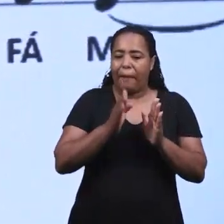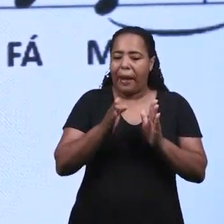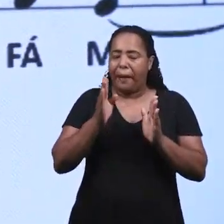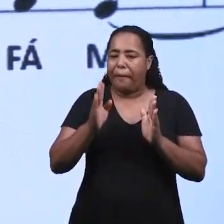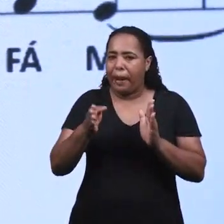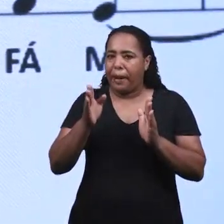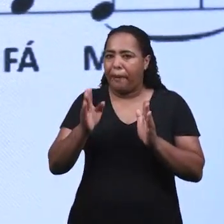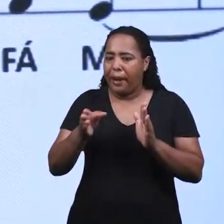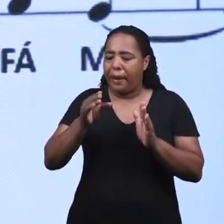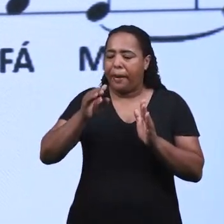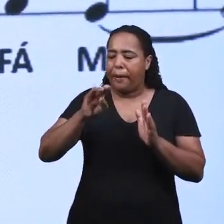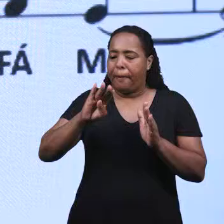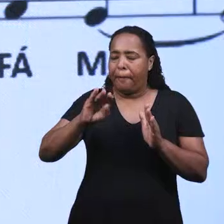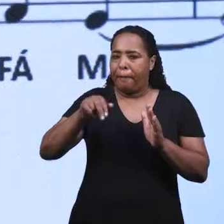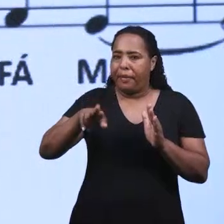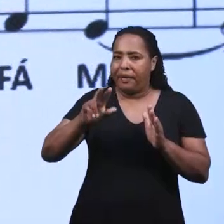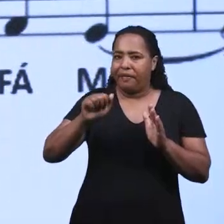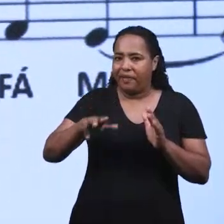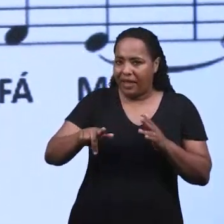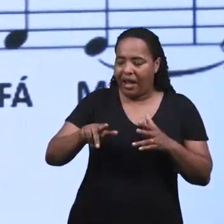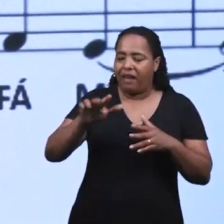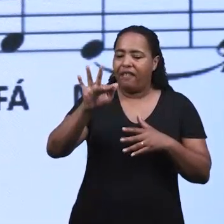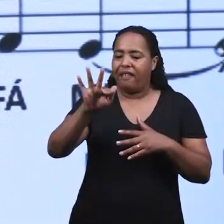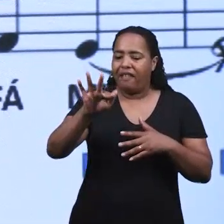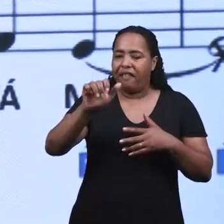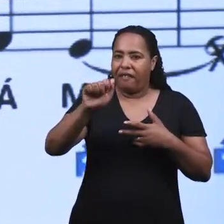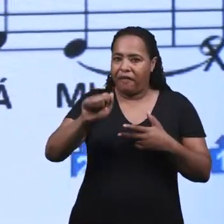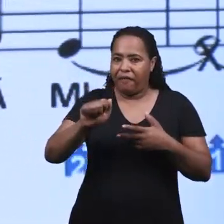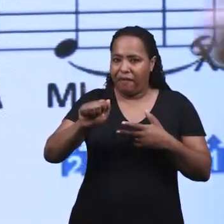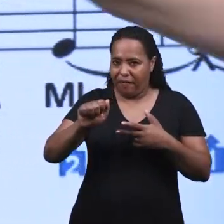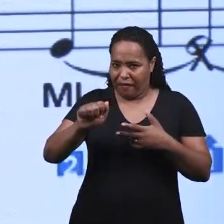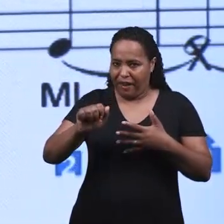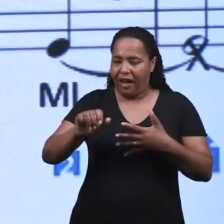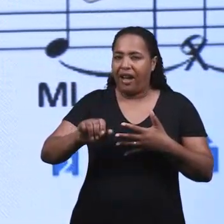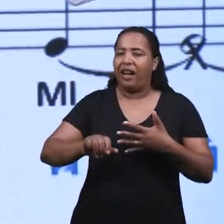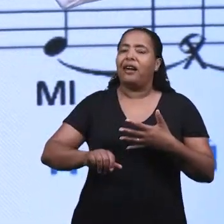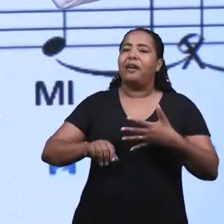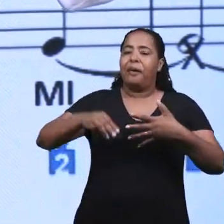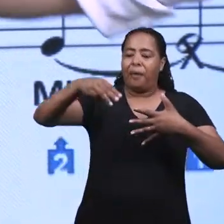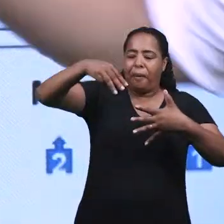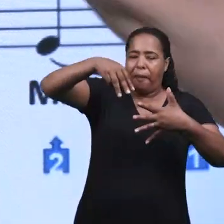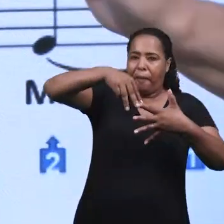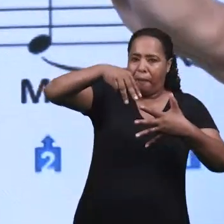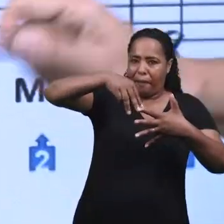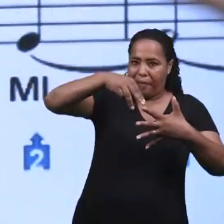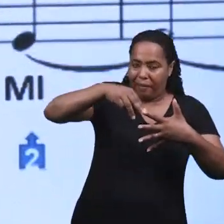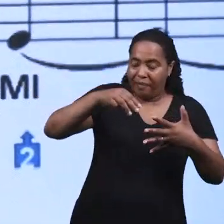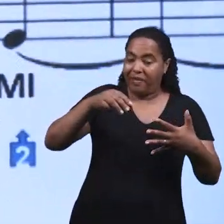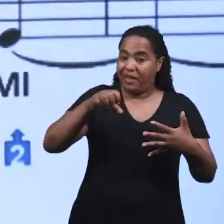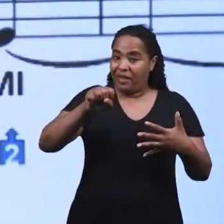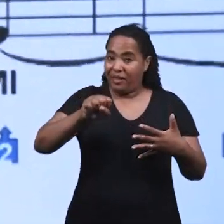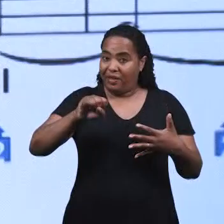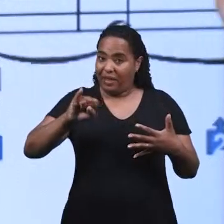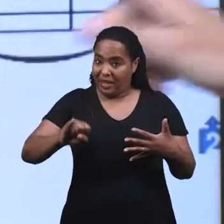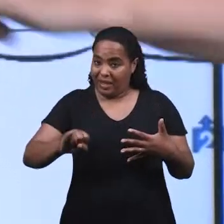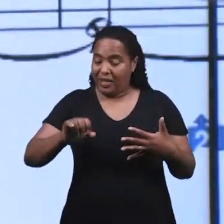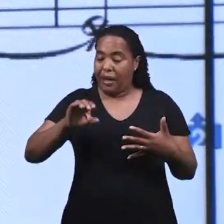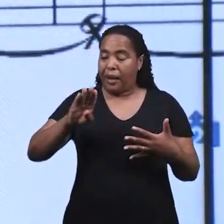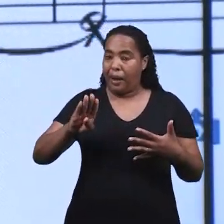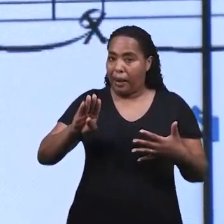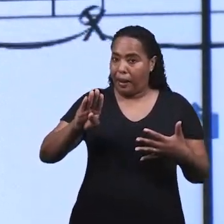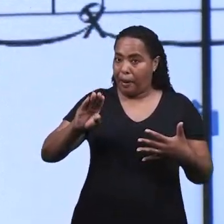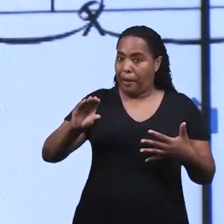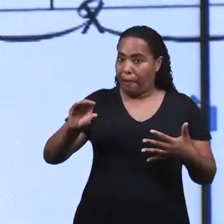dans le compas binaire, le temps c'est Fa majeur, vous savez déjà, le Si est bémol, et à